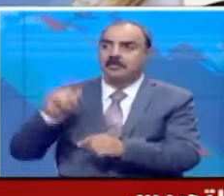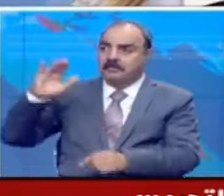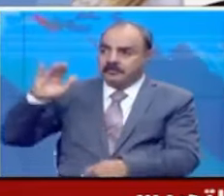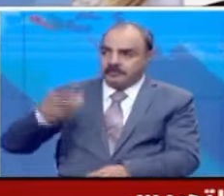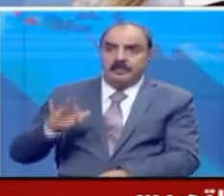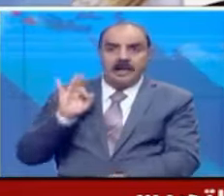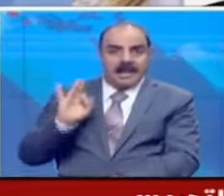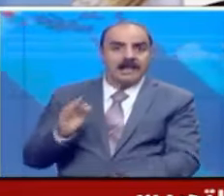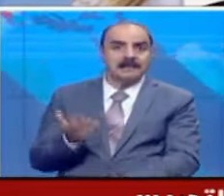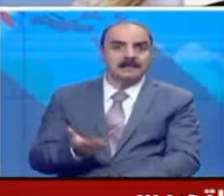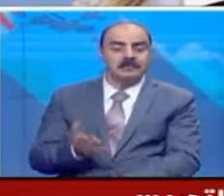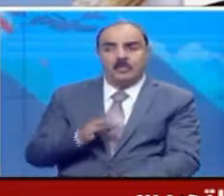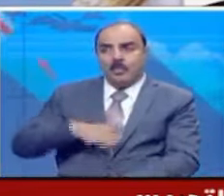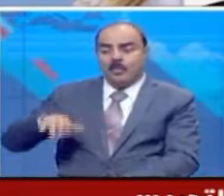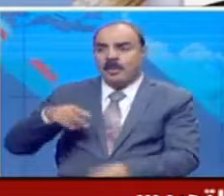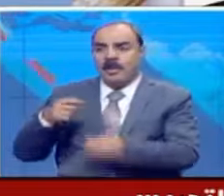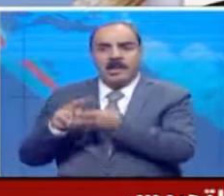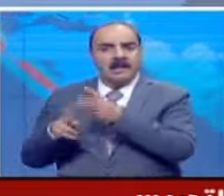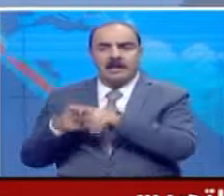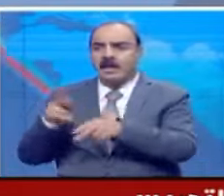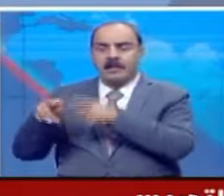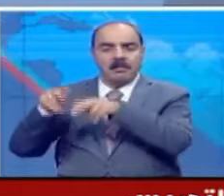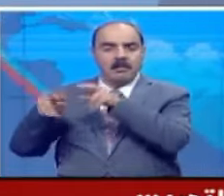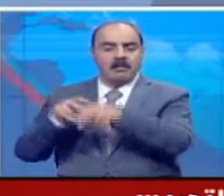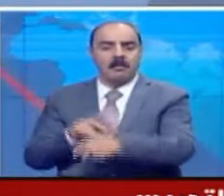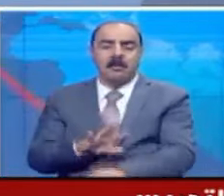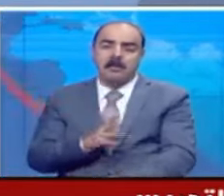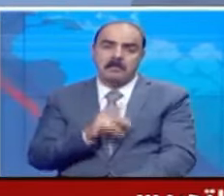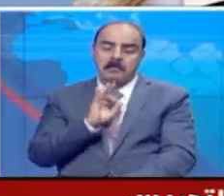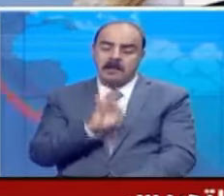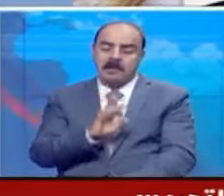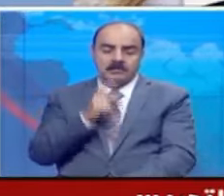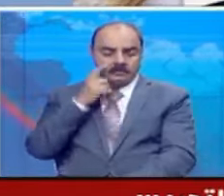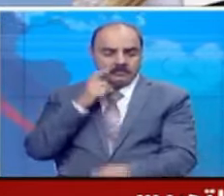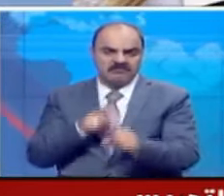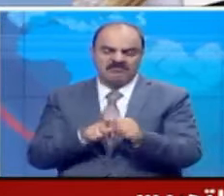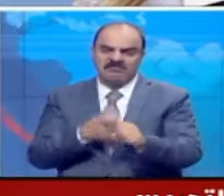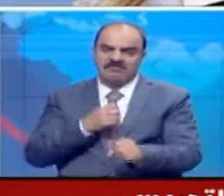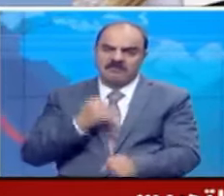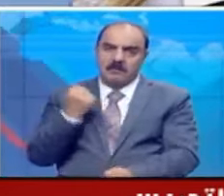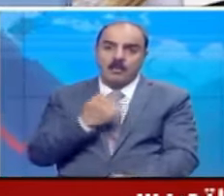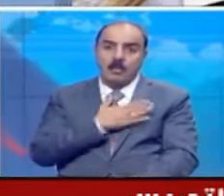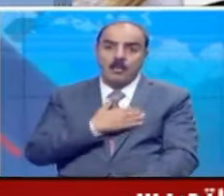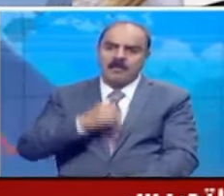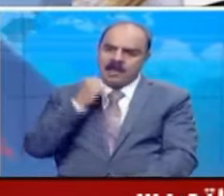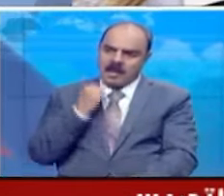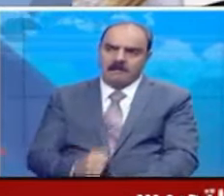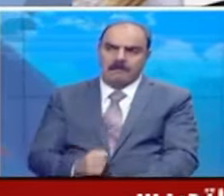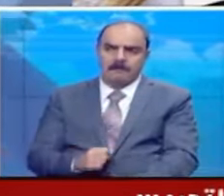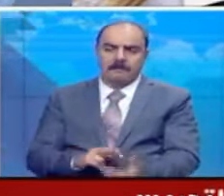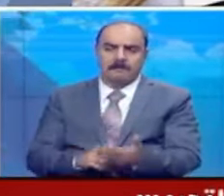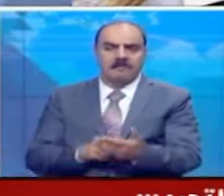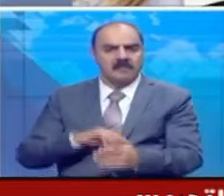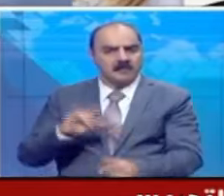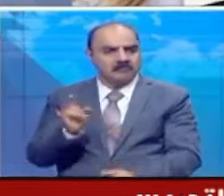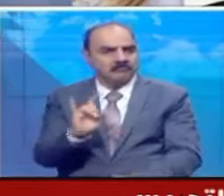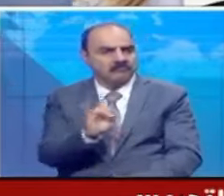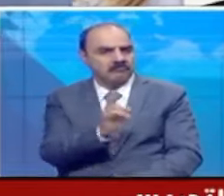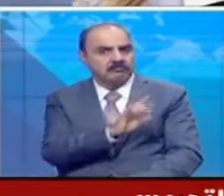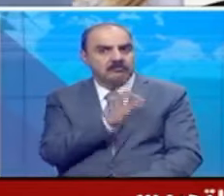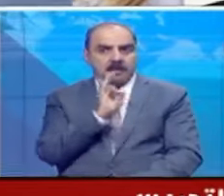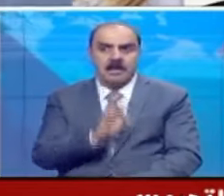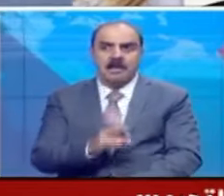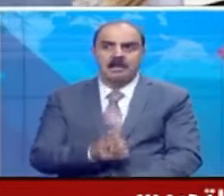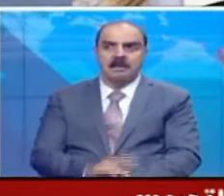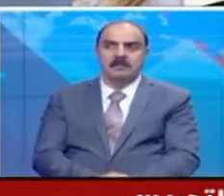في أسعار السلع. لكن أنا متصور أنه دي تحتاج قدرة من الدولة ورقابة ليها على هذا